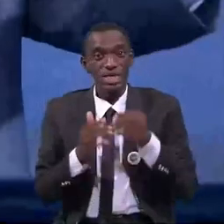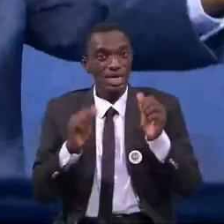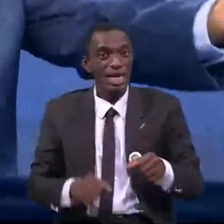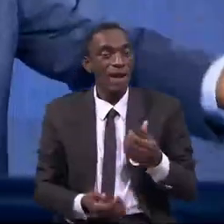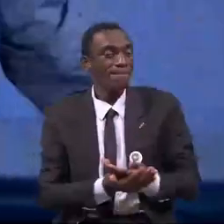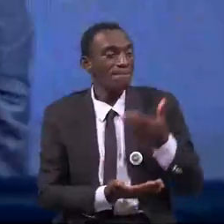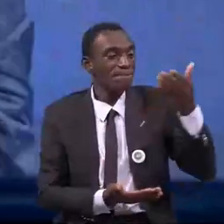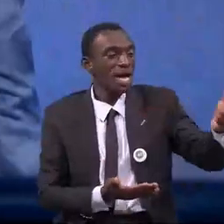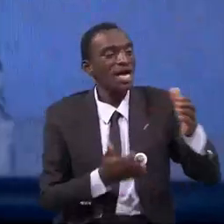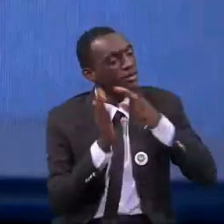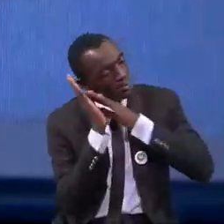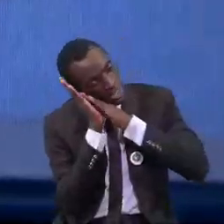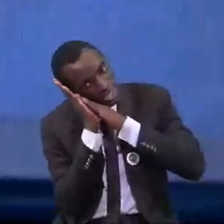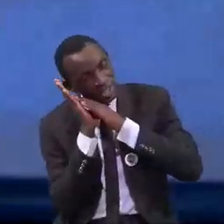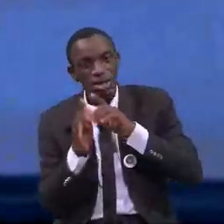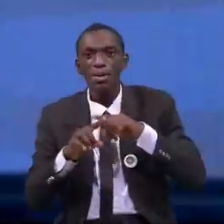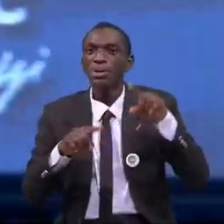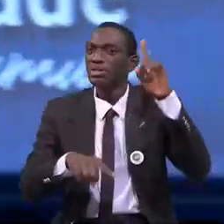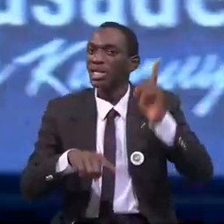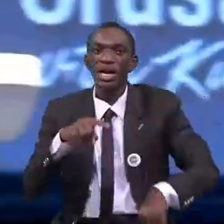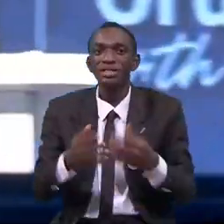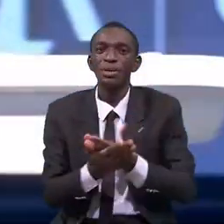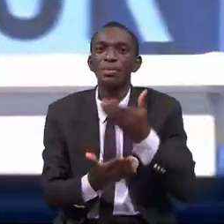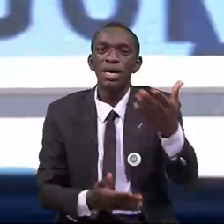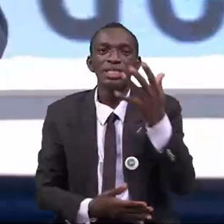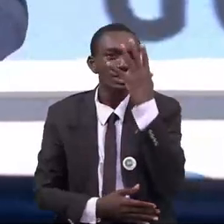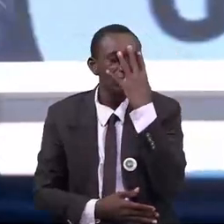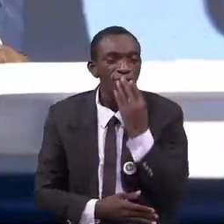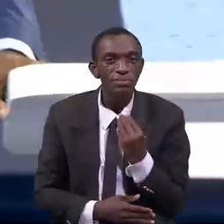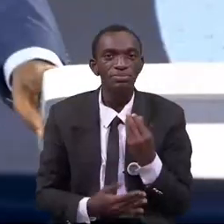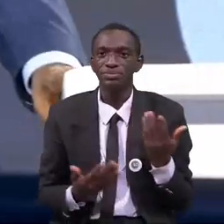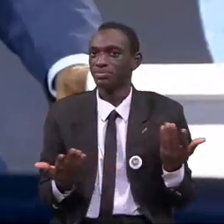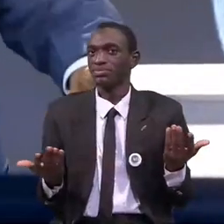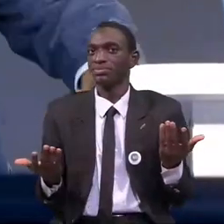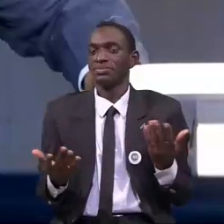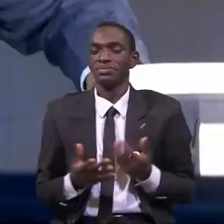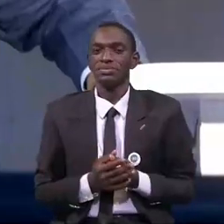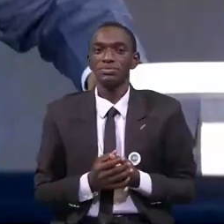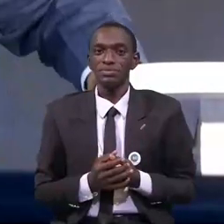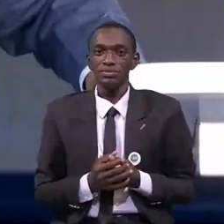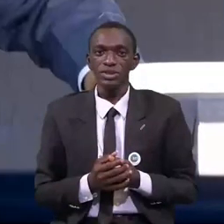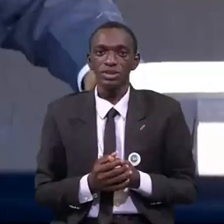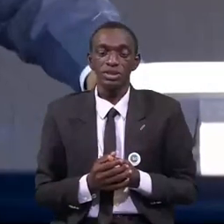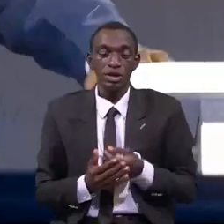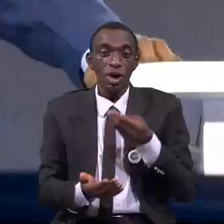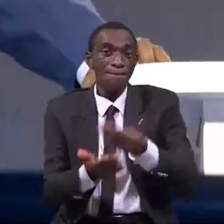faire l'argent et l'or peuvent ça peut peut acheter un lit pas le